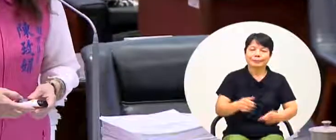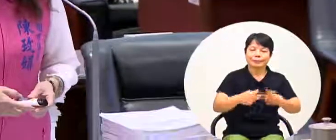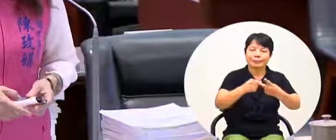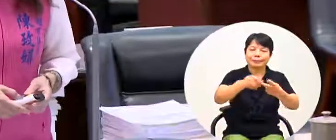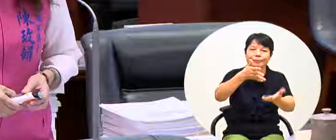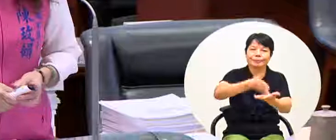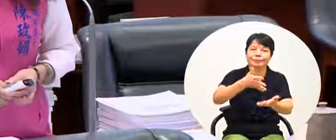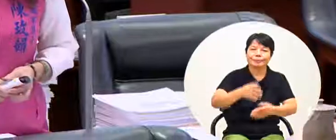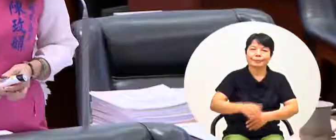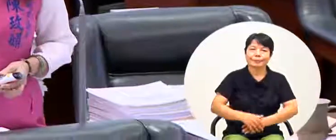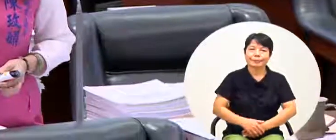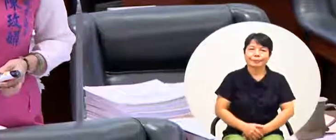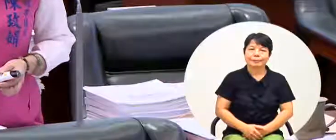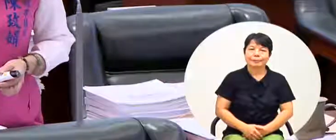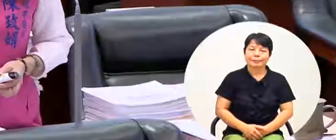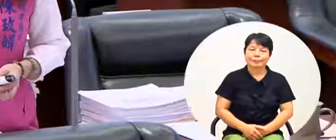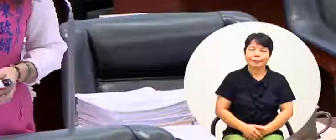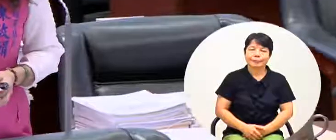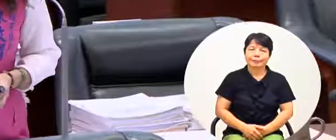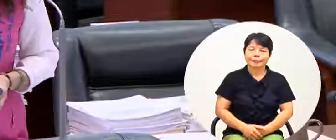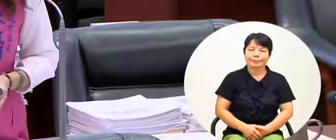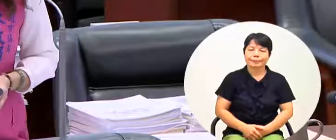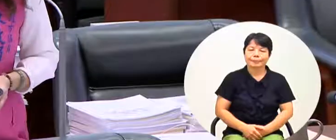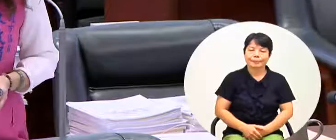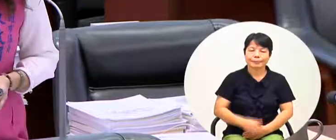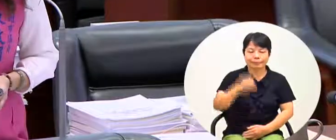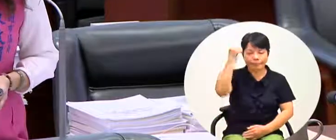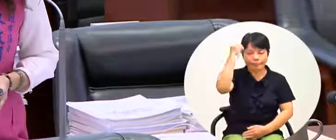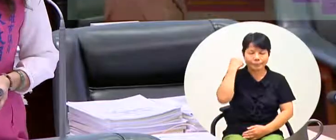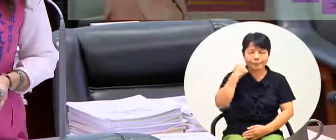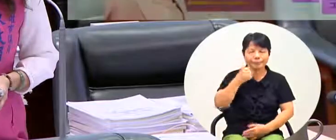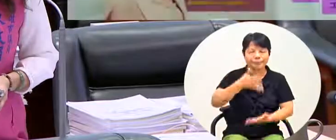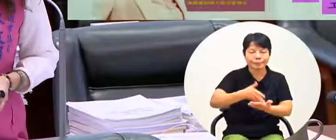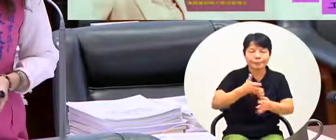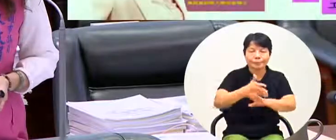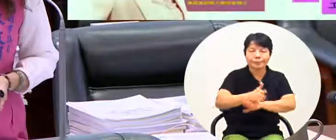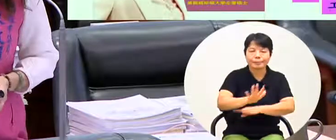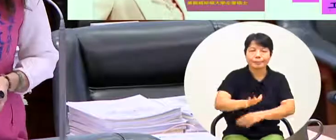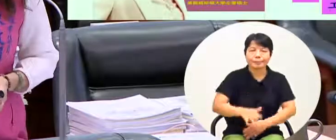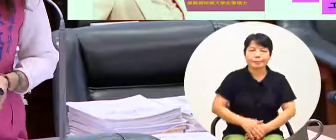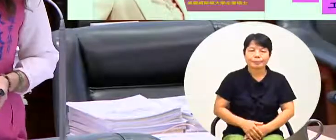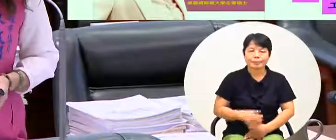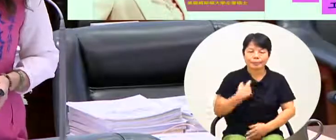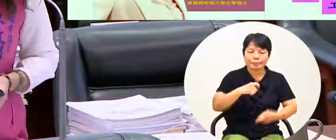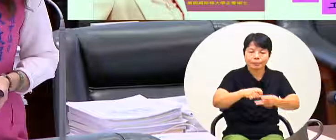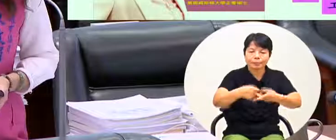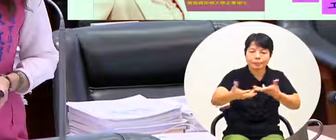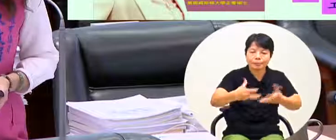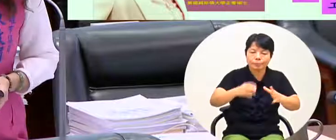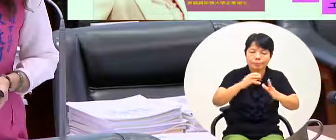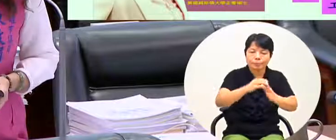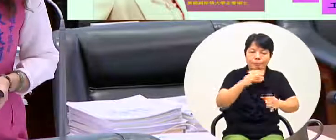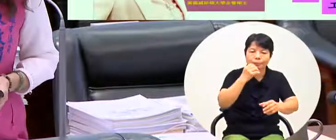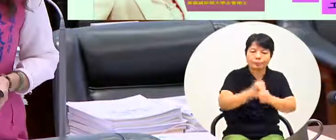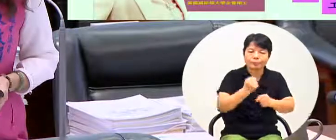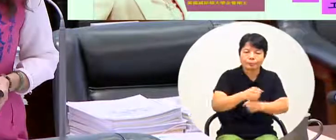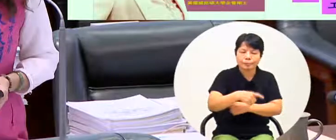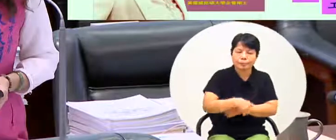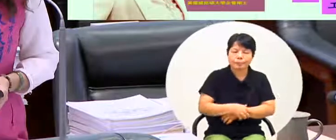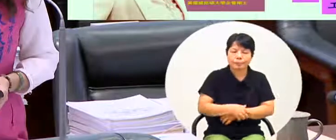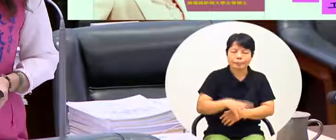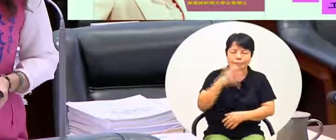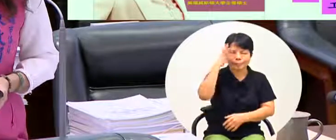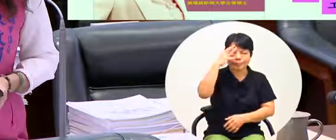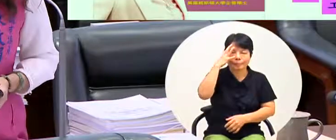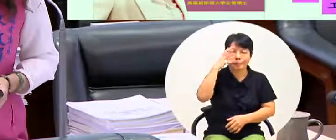上早上说的哈，其实我知道公务局的工作哈相当的繁重，那基础建设来自于公务